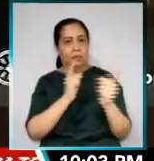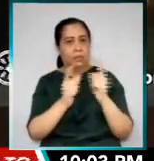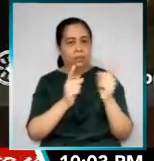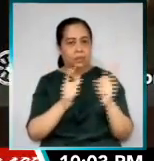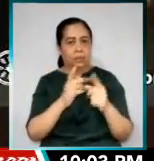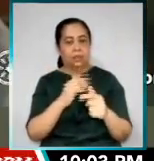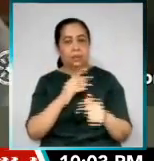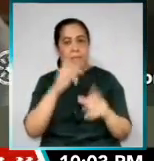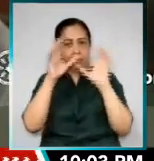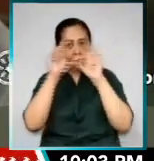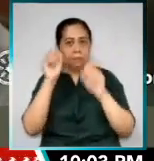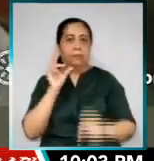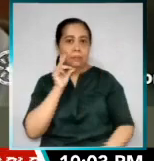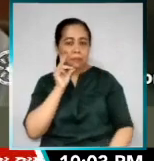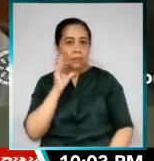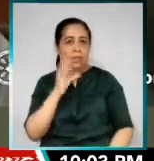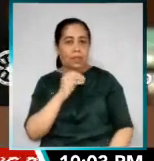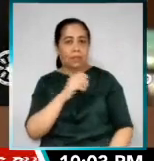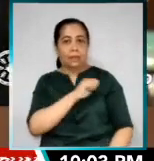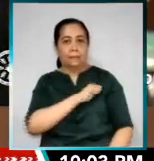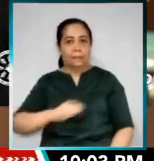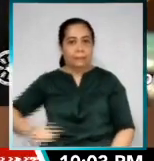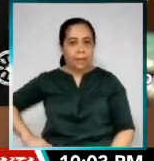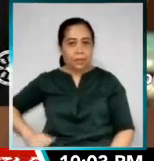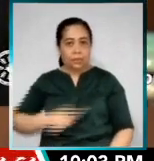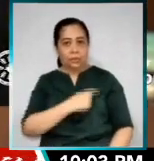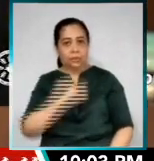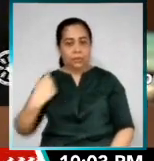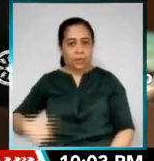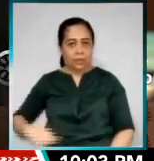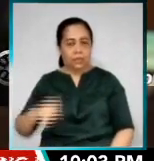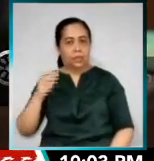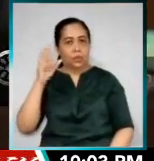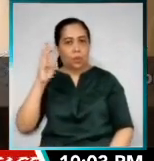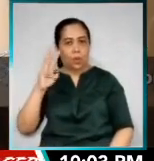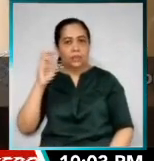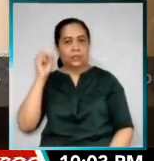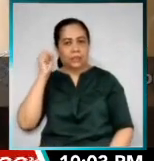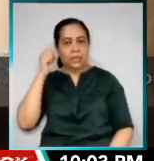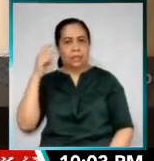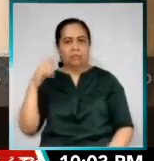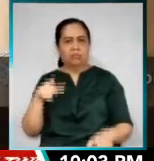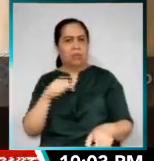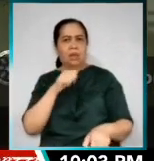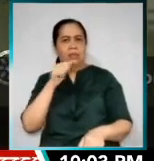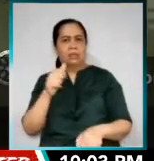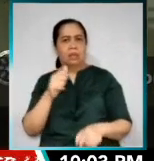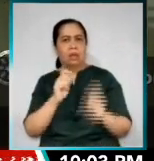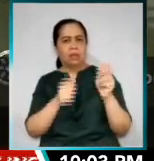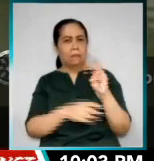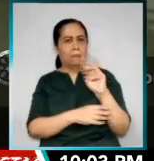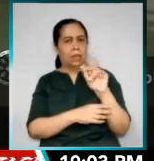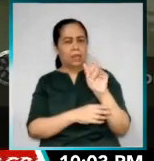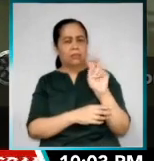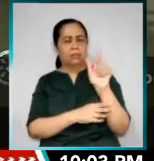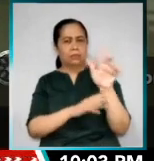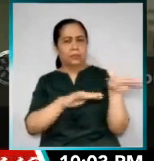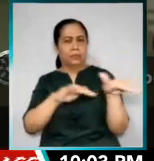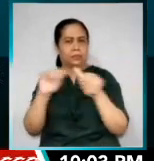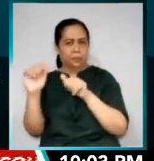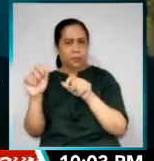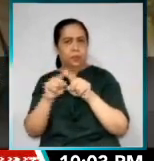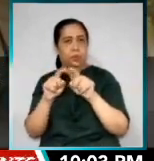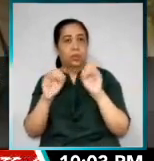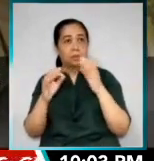Ambassador Huang Xiliang na nagsabing hindi mga fishing militia ang mga fishing boats. Aalis rin daw doon ang mga barko pag bumuti ang